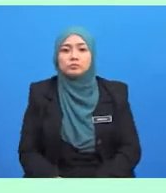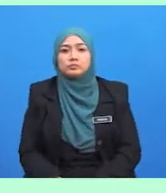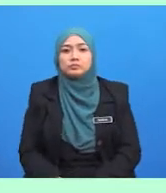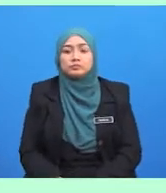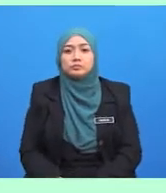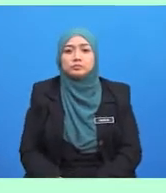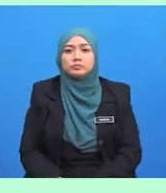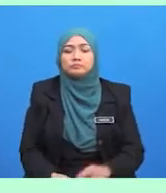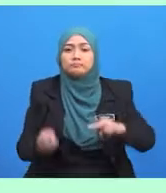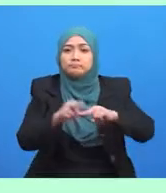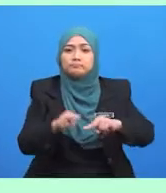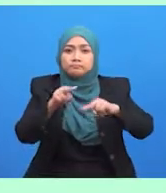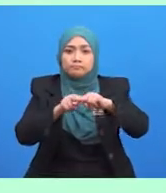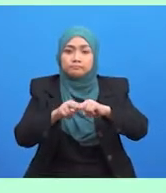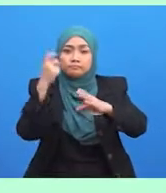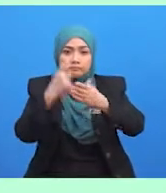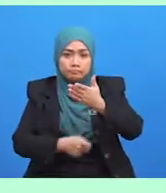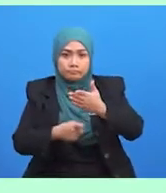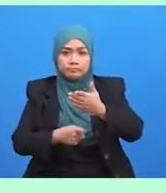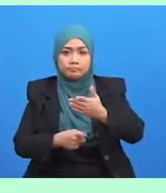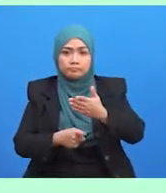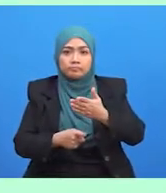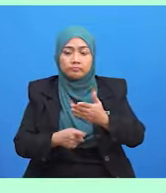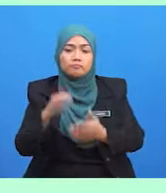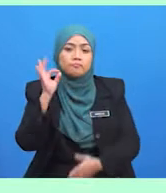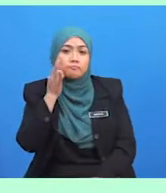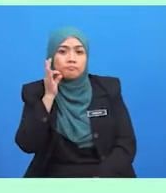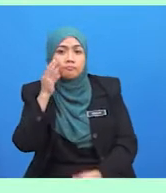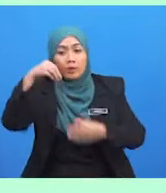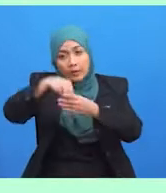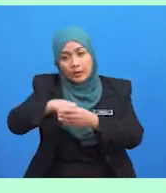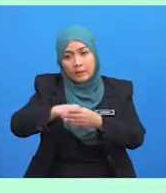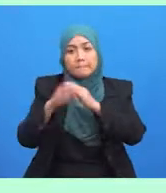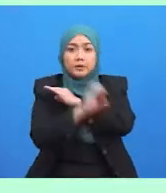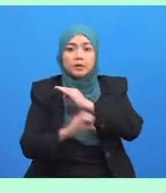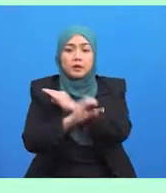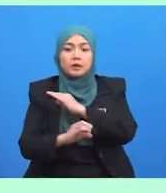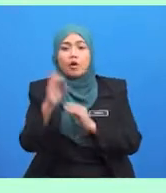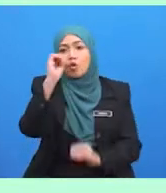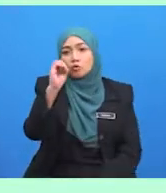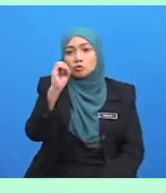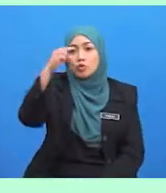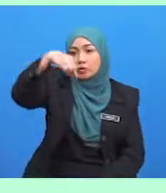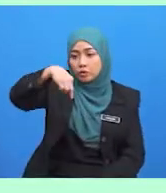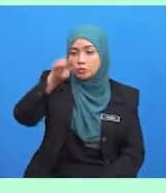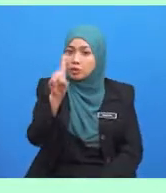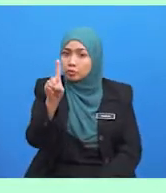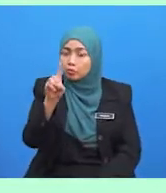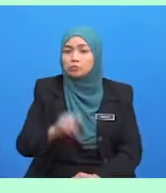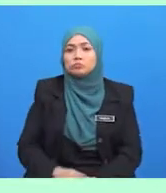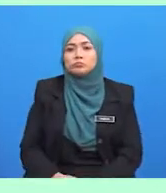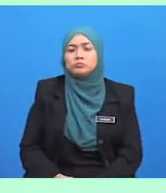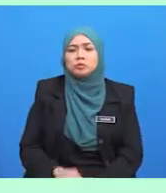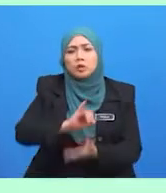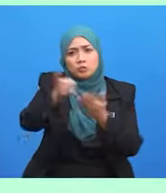Pada tingkat harga P1, jumlah penawaran beras dalam negara adalah sebanyak 0Q1. dan